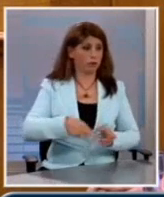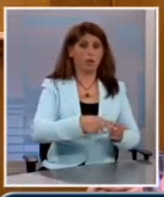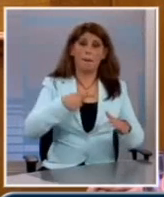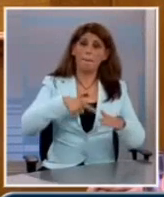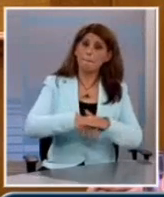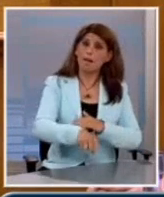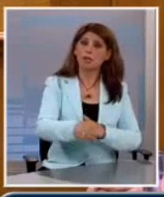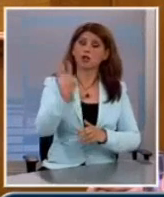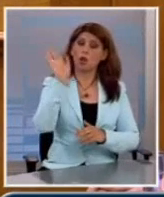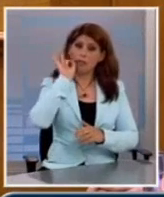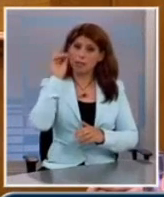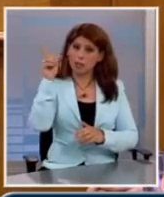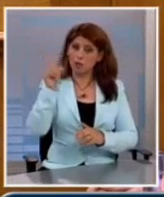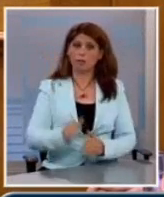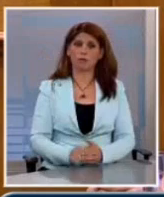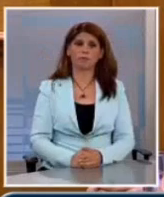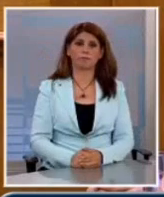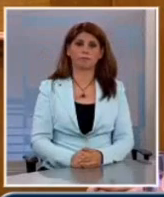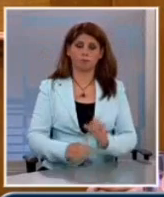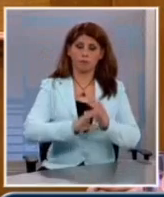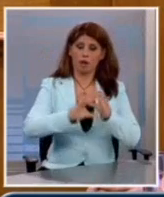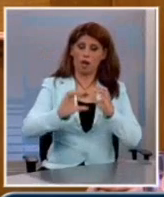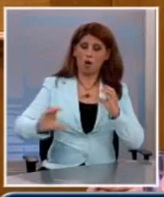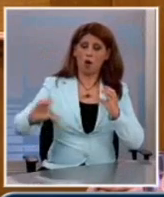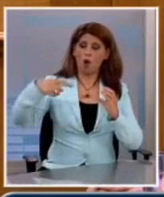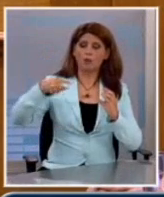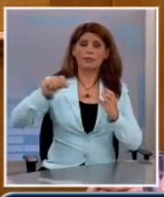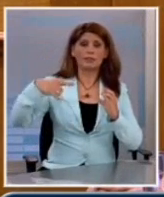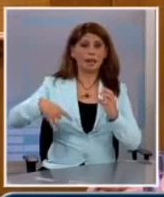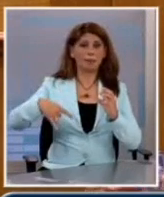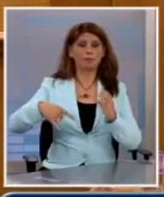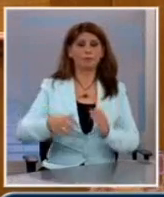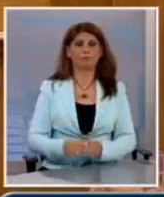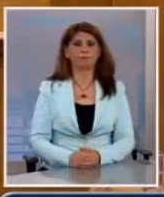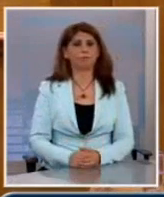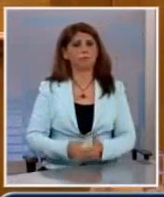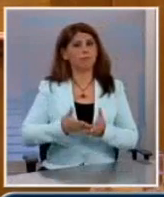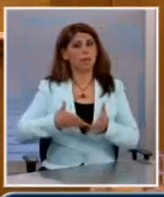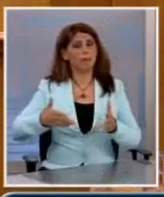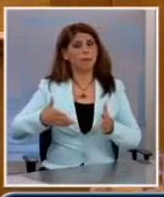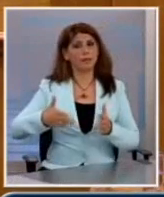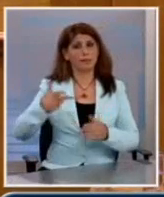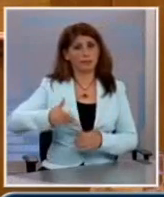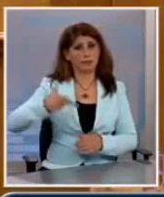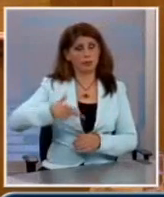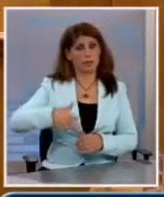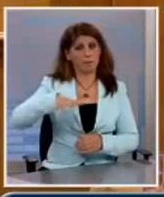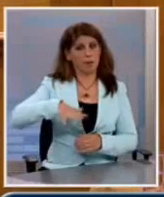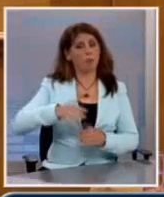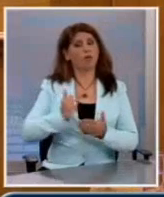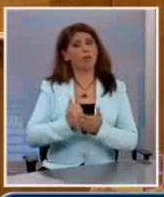της Θεσσαλονίκης, τον αγωγό ΤΑΠ, την επέκταση του σιδηροδρομικού δικτύου στην Πελοπόννησο αλλά και στη Βόρεια